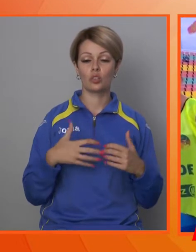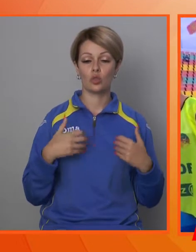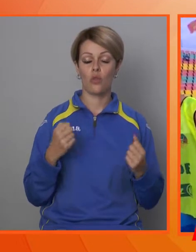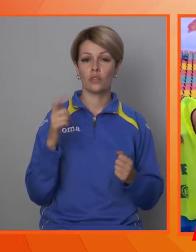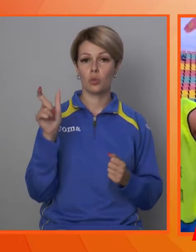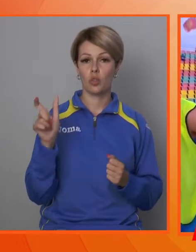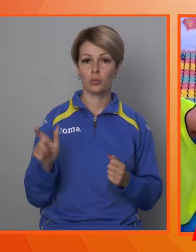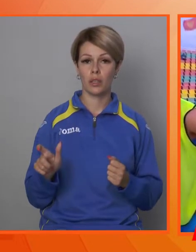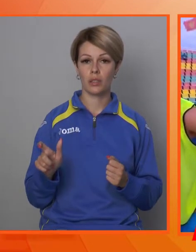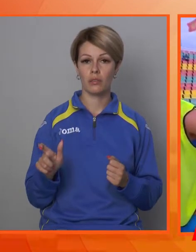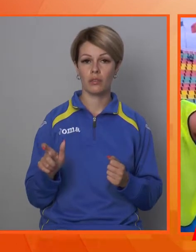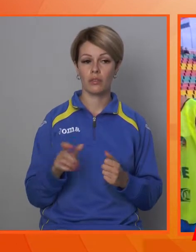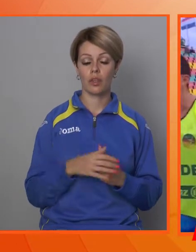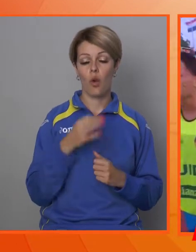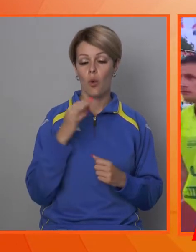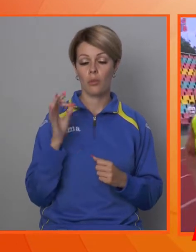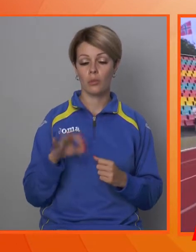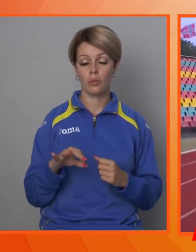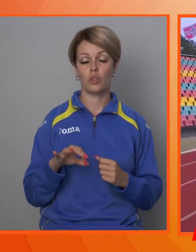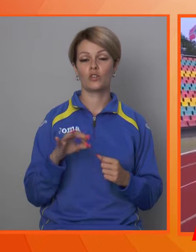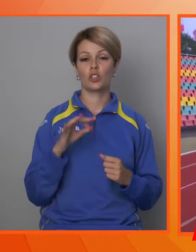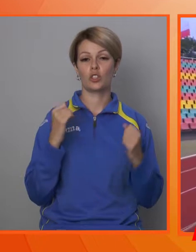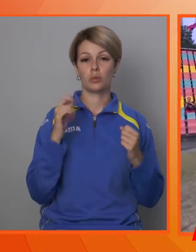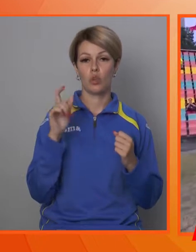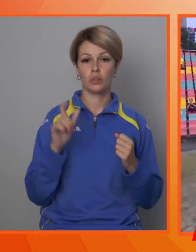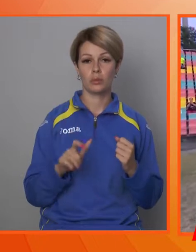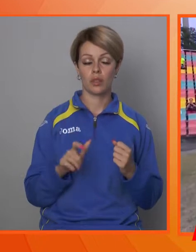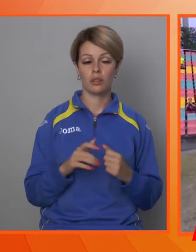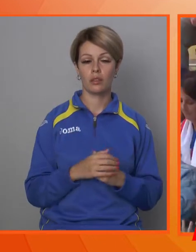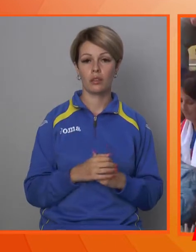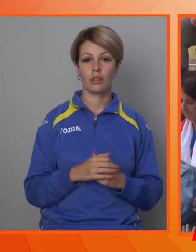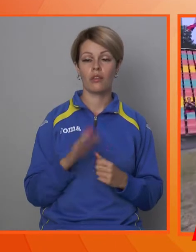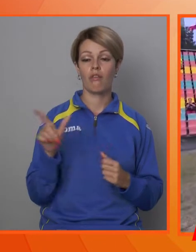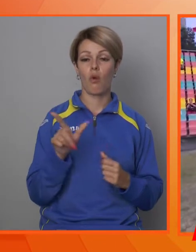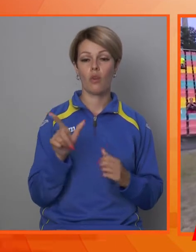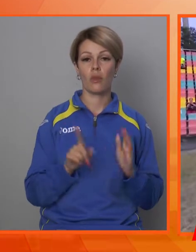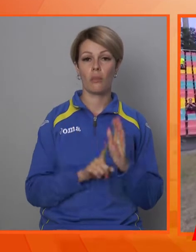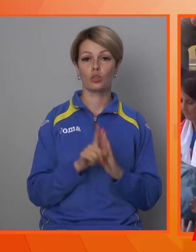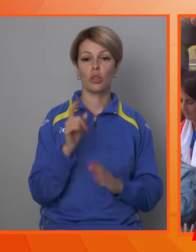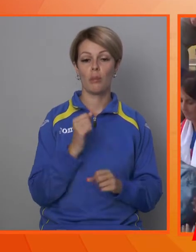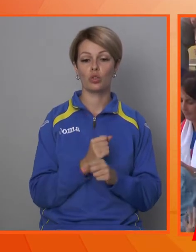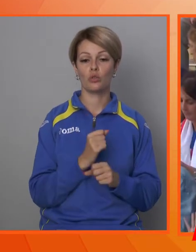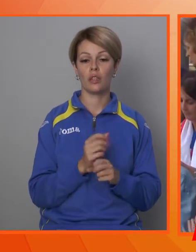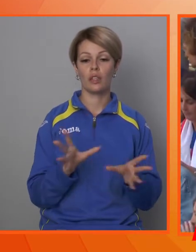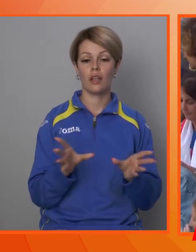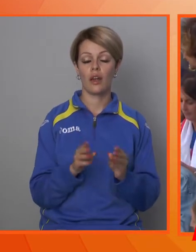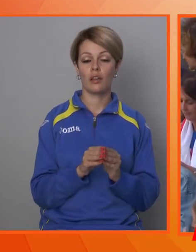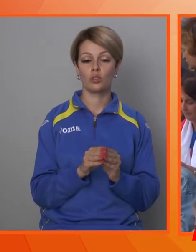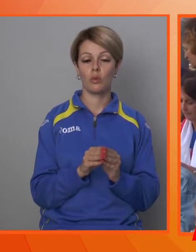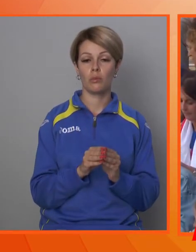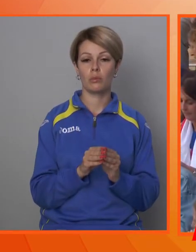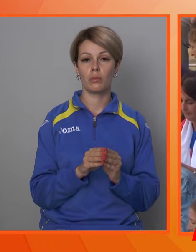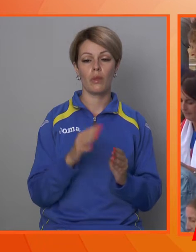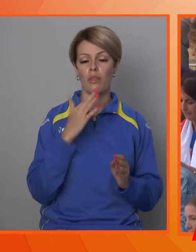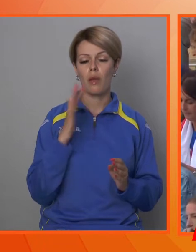спортсменів, опитний, досвідчений спортсмен. Вони почали працювати разом. Це